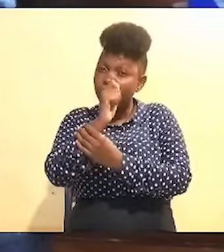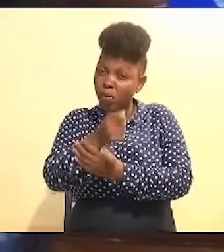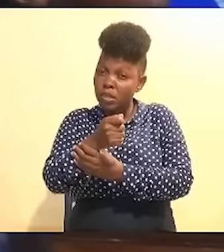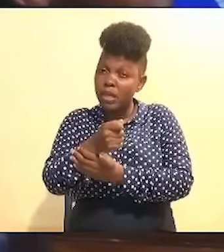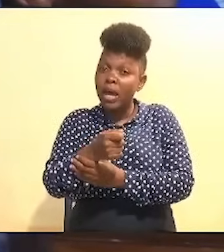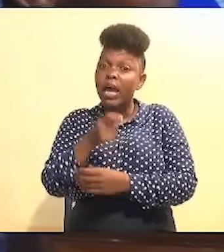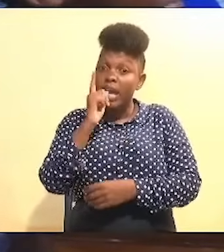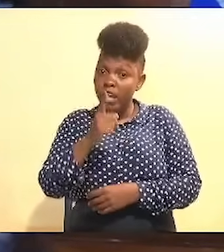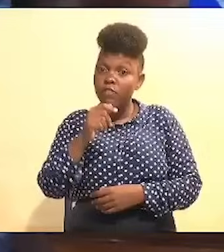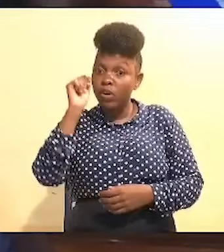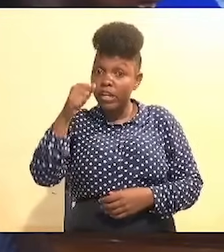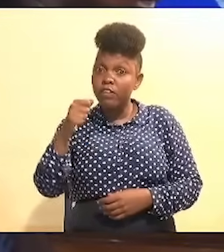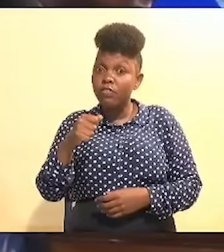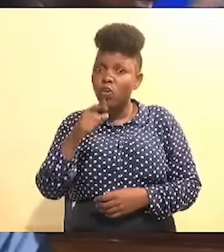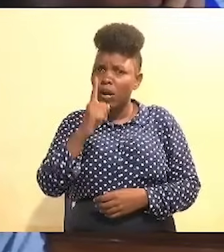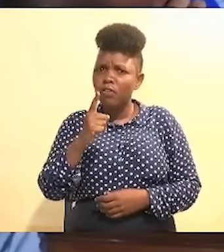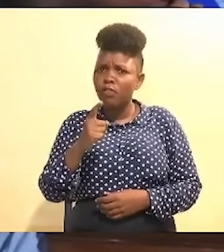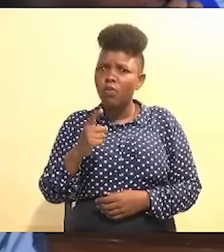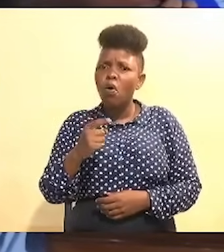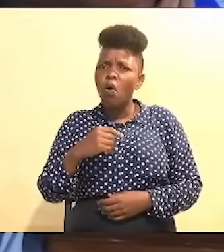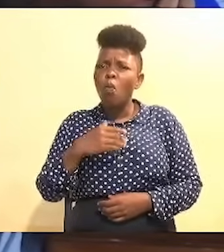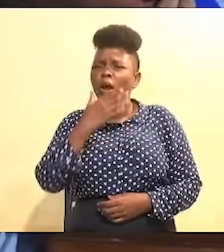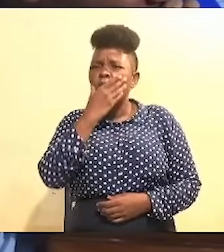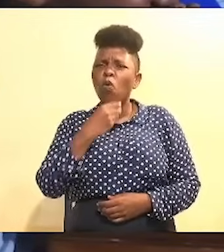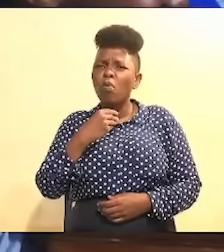walivyo. Mwanaume anaishiwa na nguvu